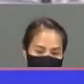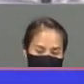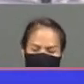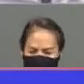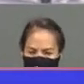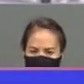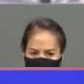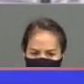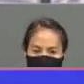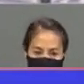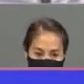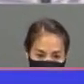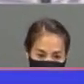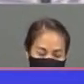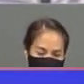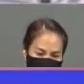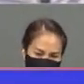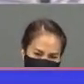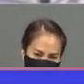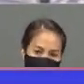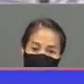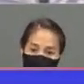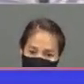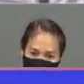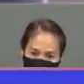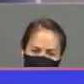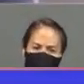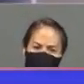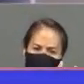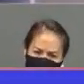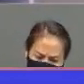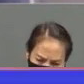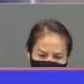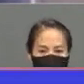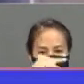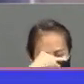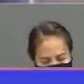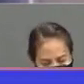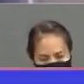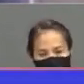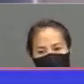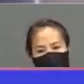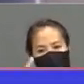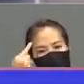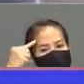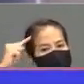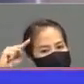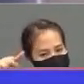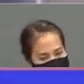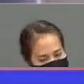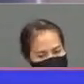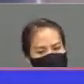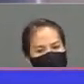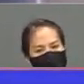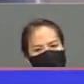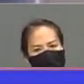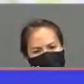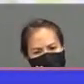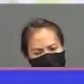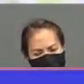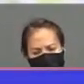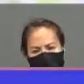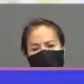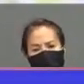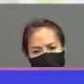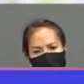เวลาเกินกว่าแผนเดิมนะคะซึ่งกำหนดเสร็จสิ้นไว้เนี่ยเดือนกันยายนปีนี้ก็ประมาณสี่ถึงหกเดือนต่อเนื่องจากว่ามีการปรับเรื่อง